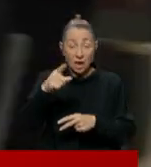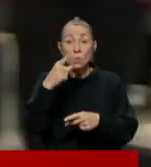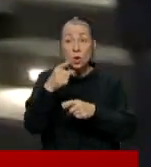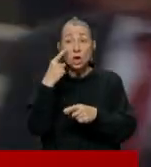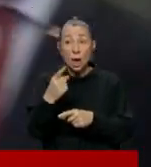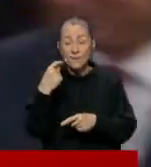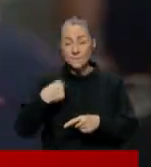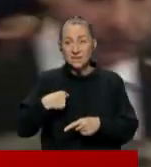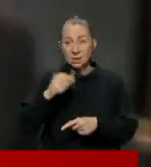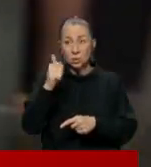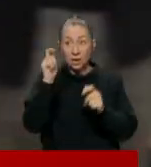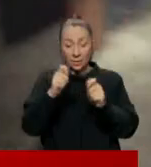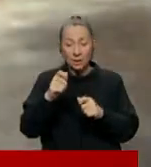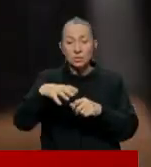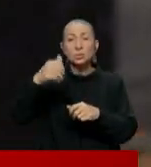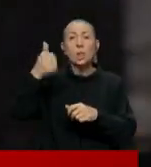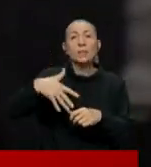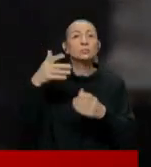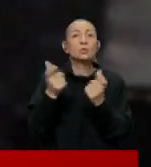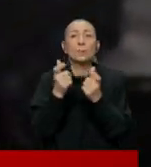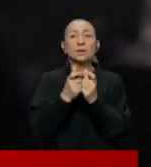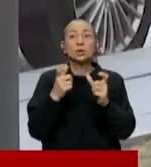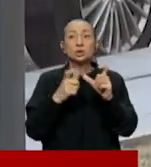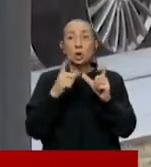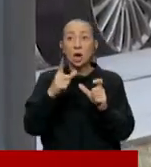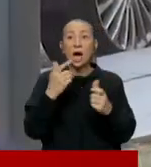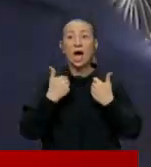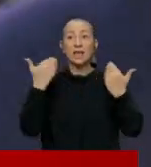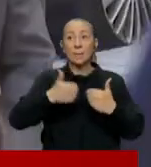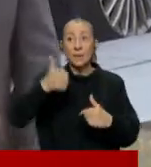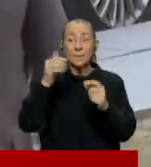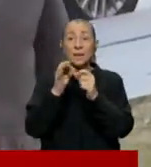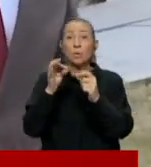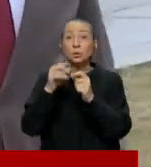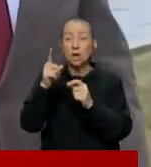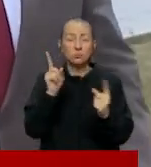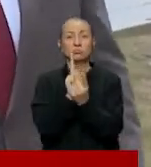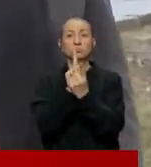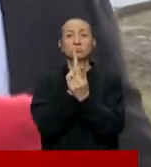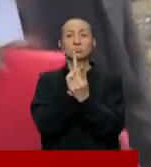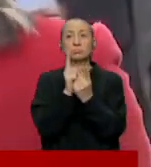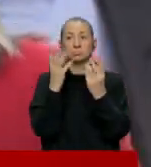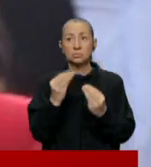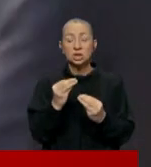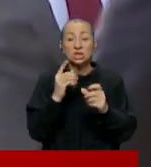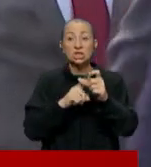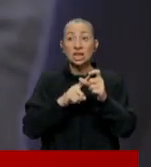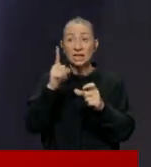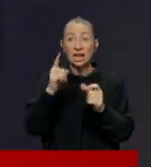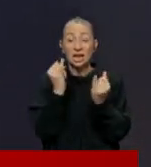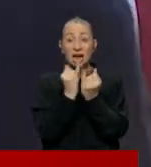göre pazartesi günü yapılan kabine toplantısında Soylu Adalet Bakanı Bekir Bozdağ'la karşı karşıya geldi.